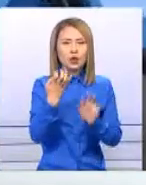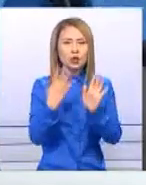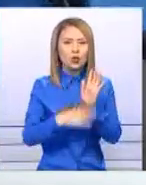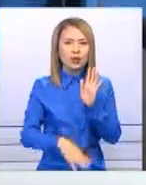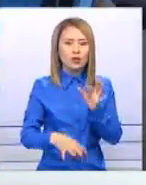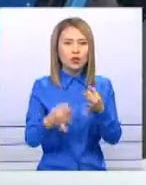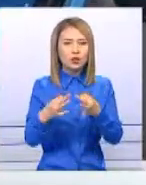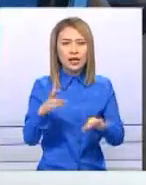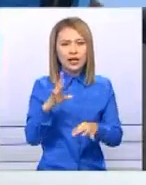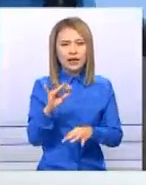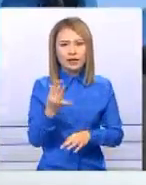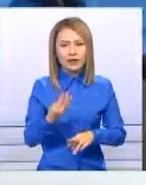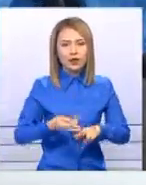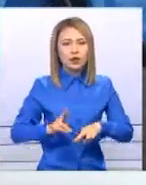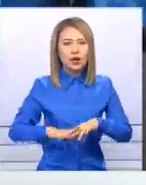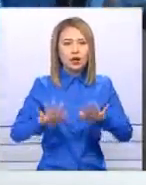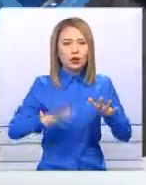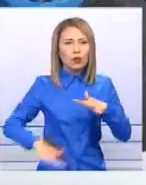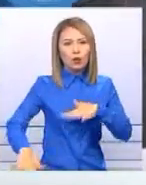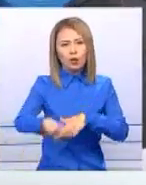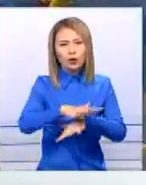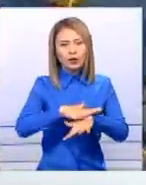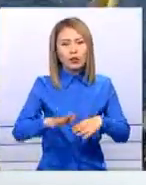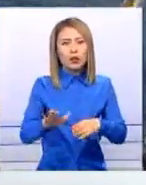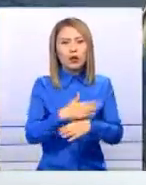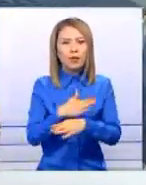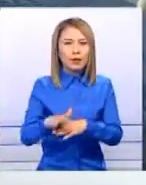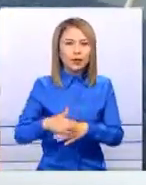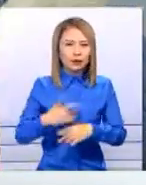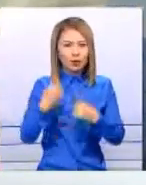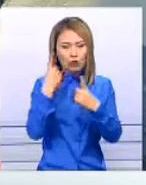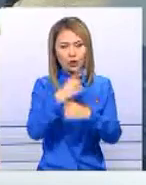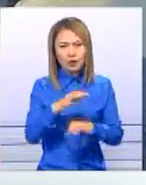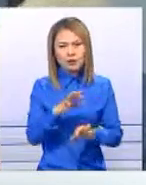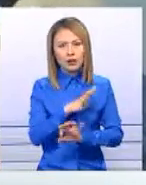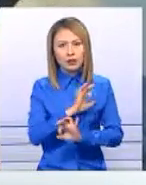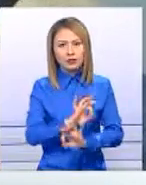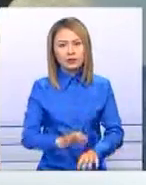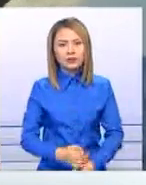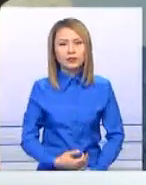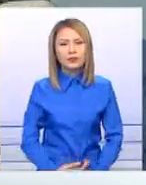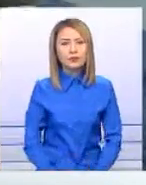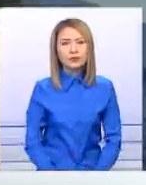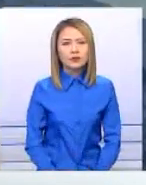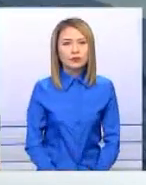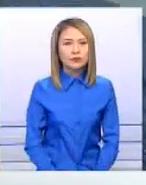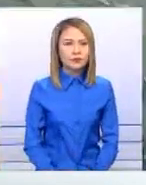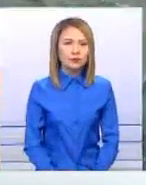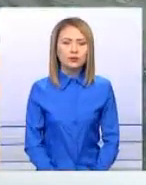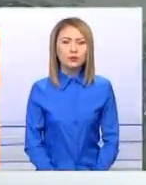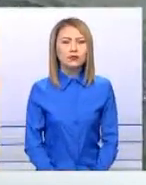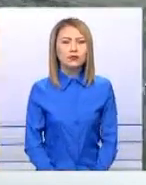көздеген 590 босқын Ливия жағалауында опат болған немесе хабар ошарсыз кеткен.